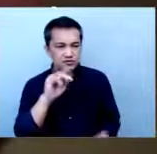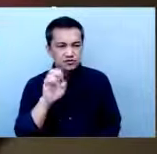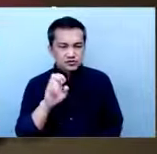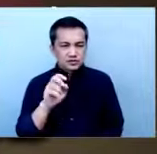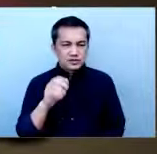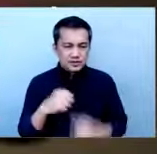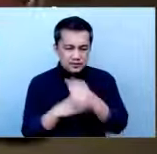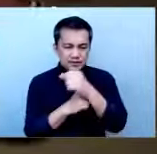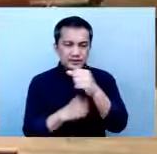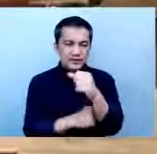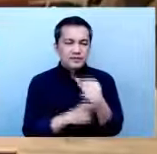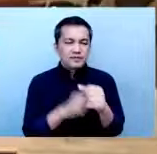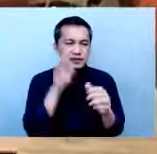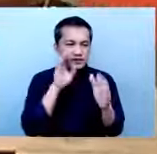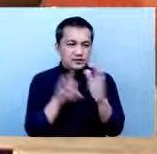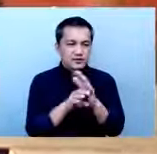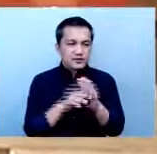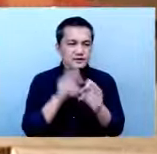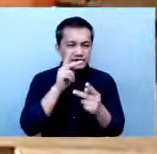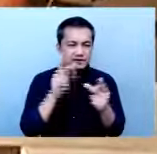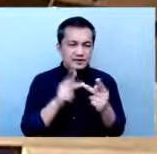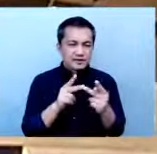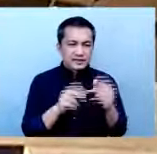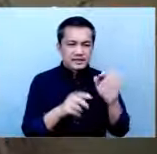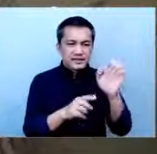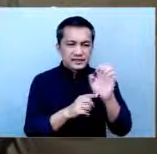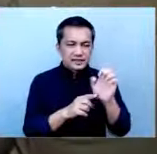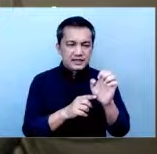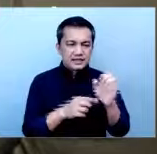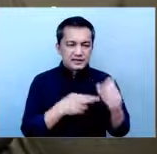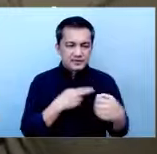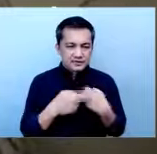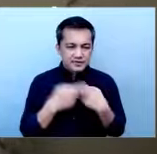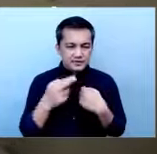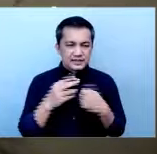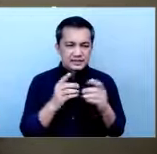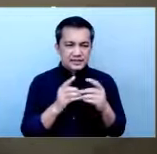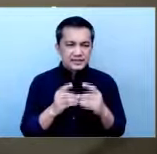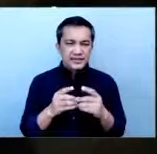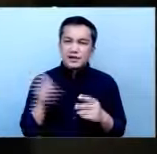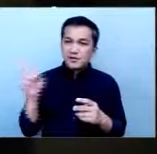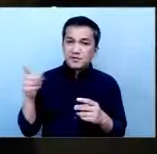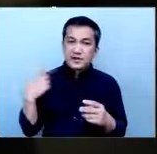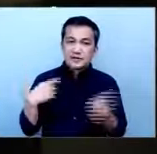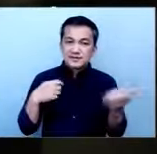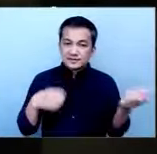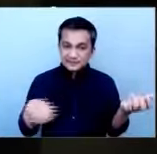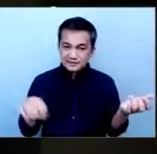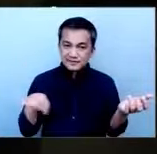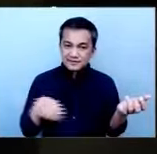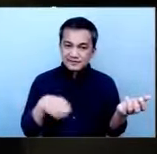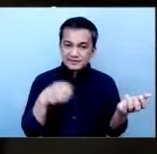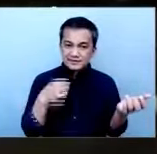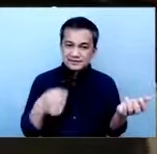Picture perfect talaga. Extra romantic din ang date dahil may mga nanghaharana.